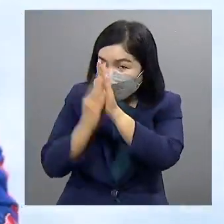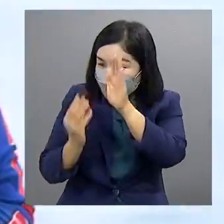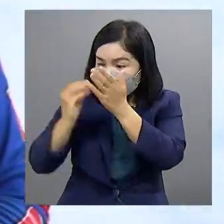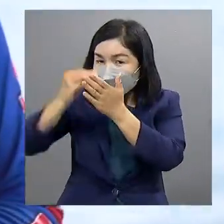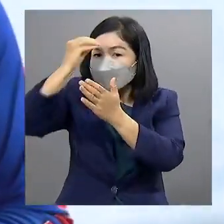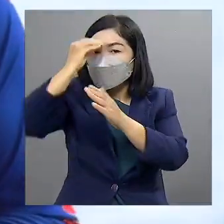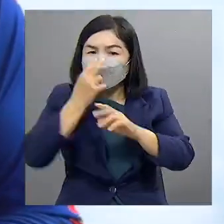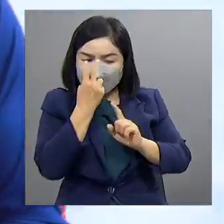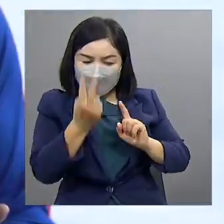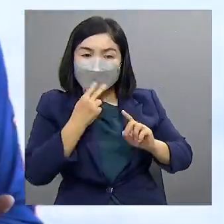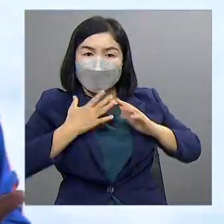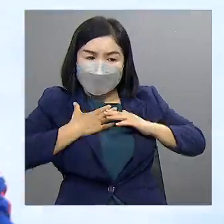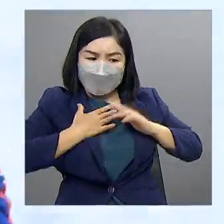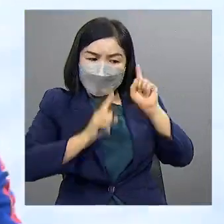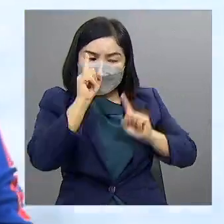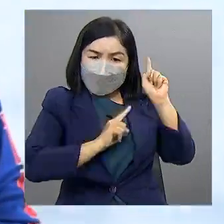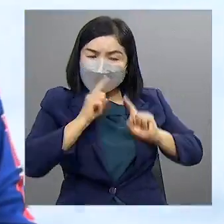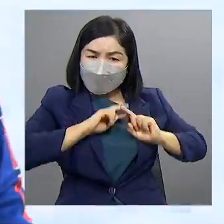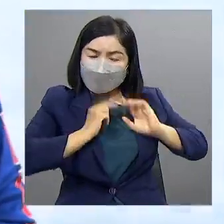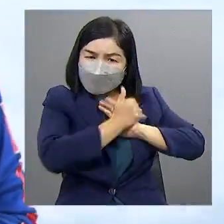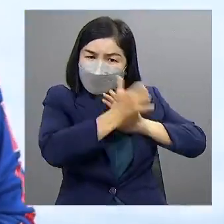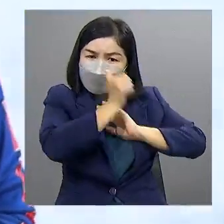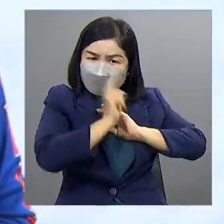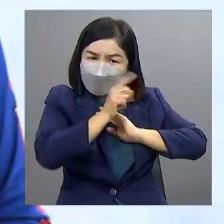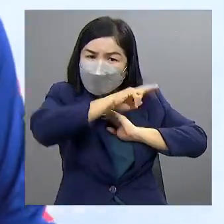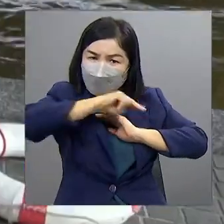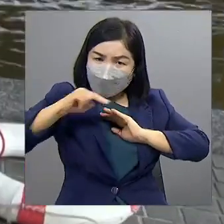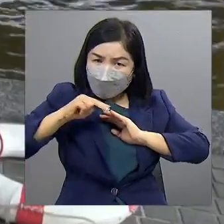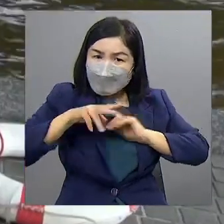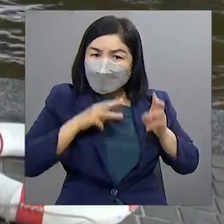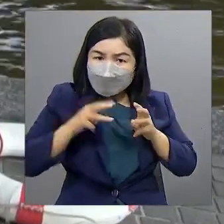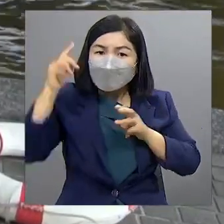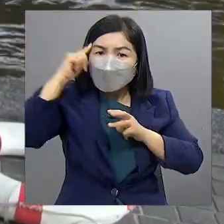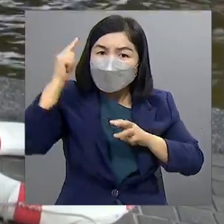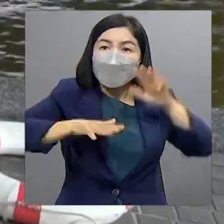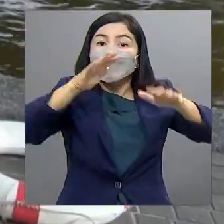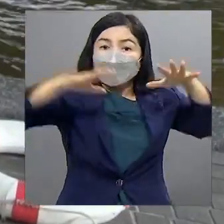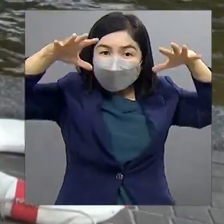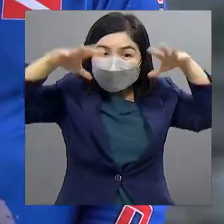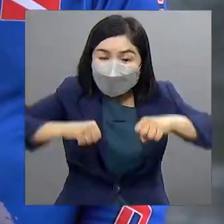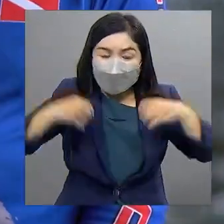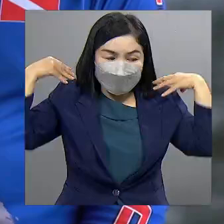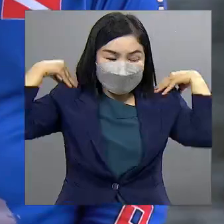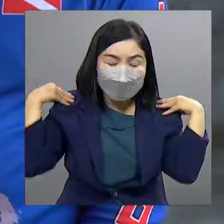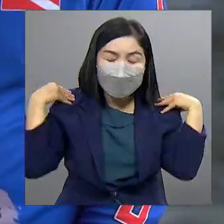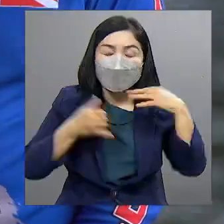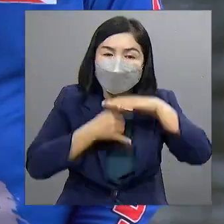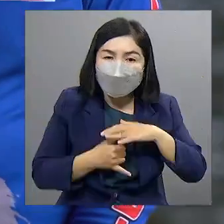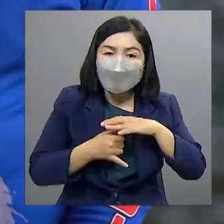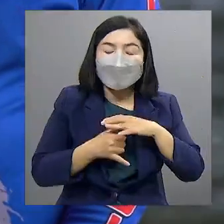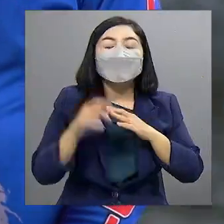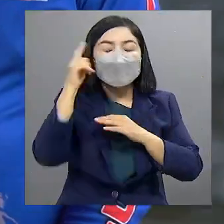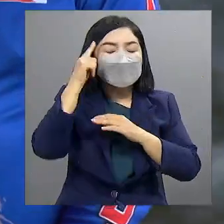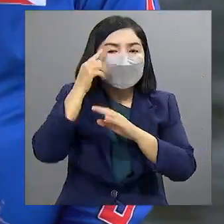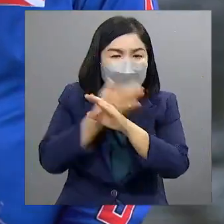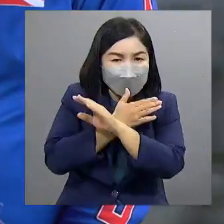ว่าเขาต้องว่ายน้ำแข็งการช่วยการแก้การกอดรัดเขาต้องรู้ครับ ทีนี้ถ้าหากว่าบังเอิญเรามายืนอยู่บริเวณริมน้ำ